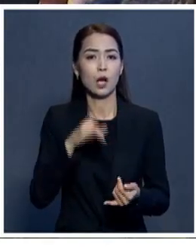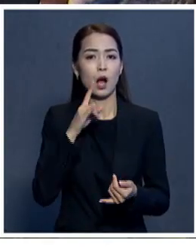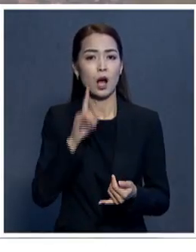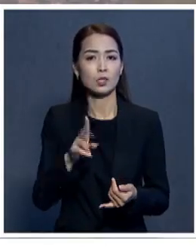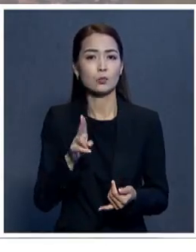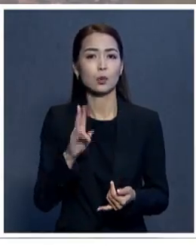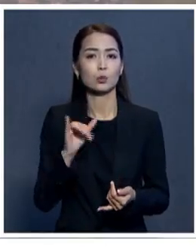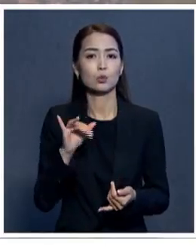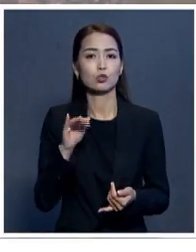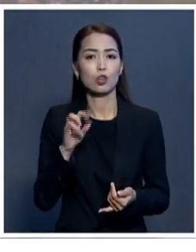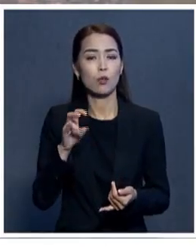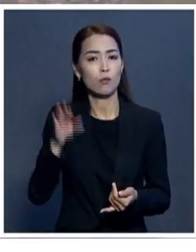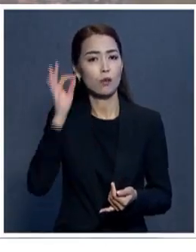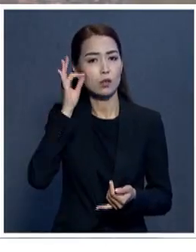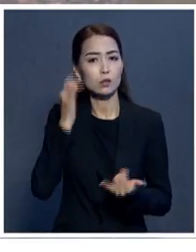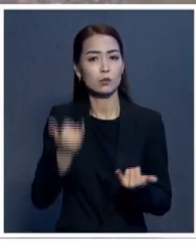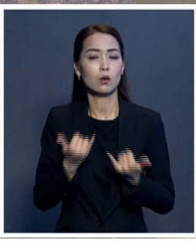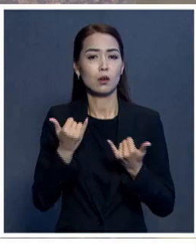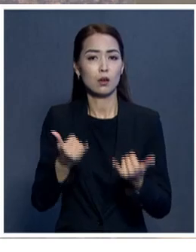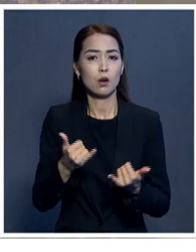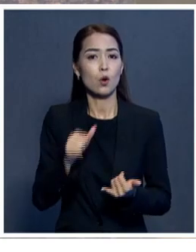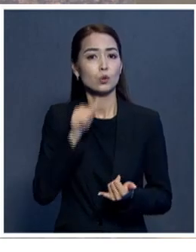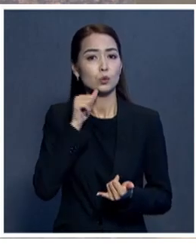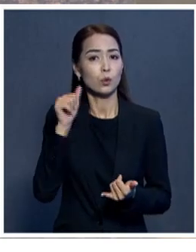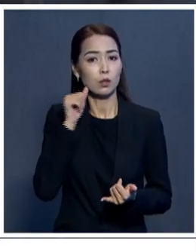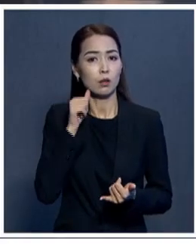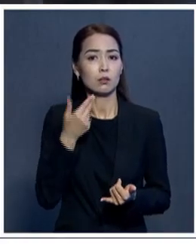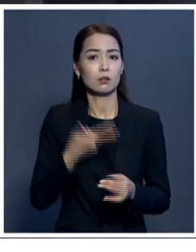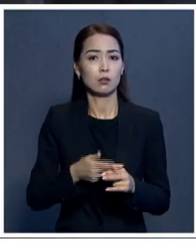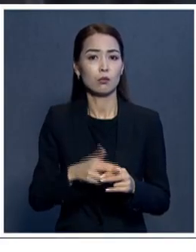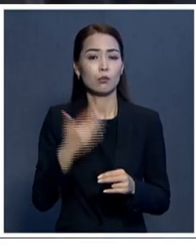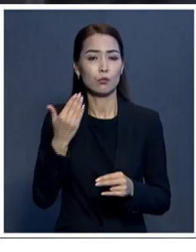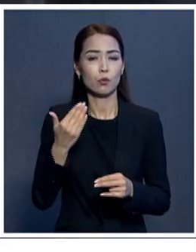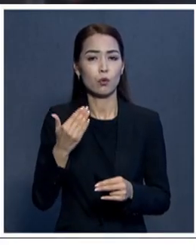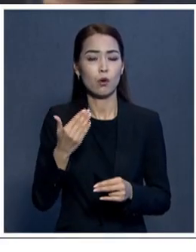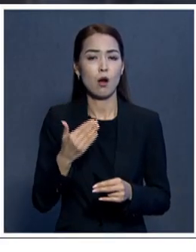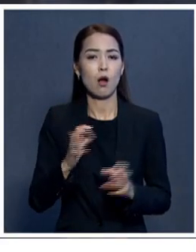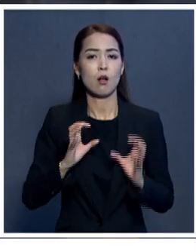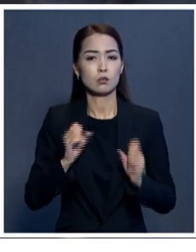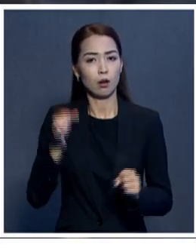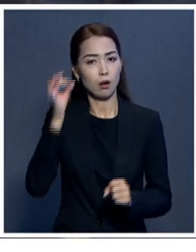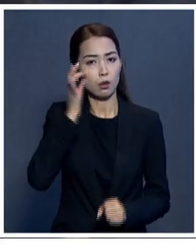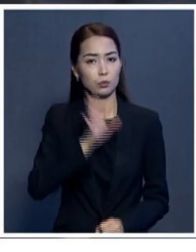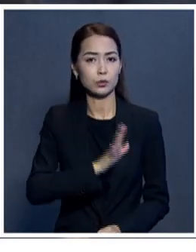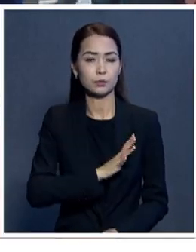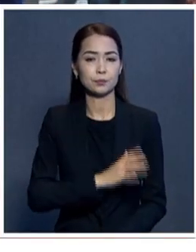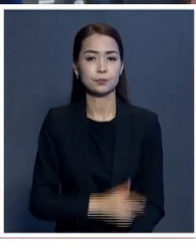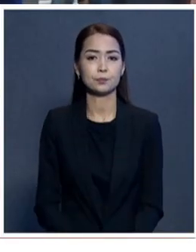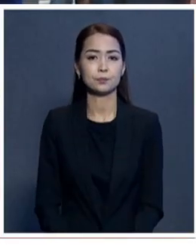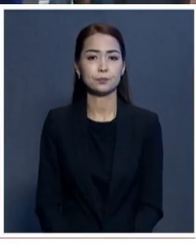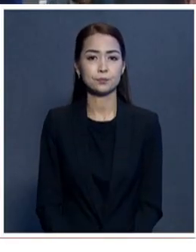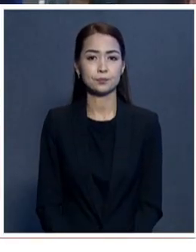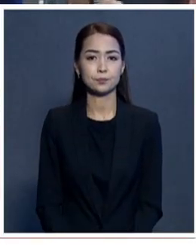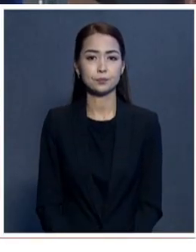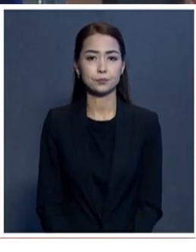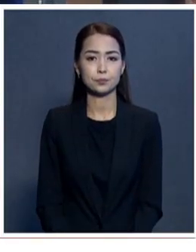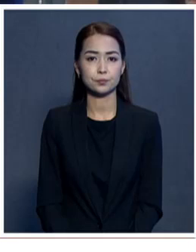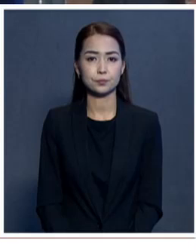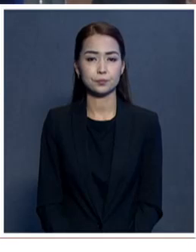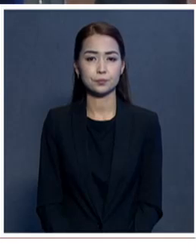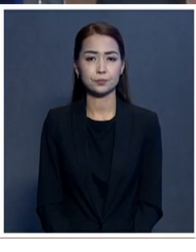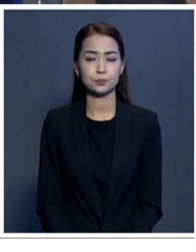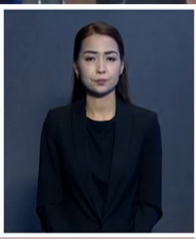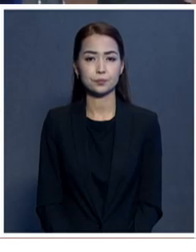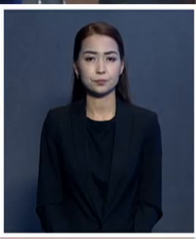Нұржановтың есімімен аталады. Сондай-ақ былтыр батырдың еңселі ескерткіші бой көтерді. Бұл турнир